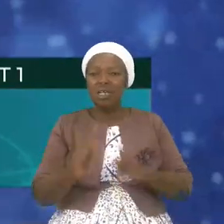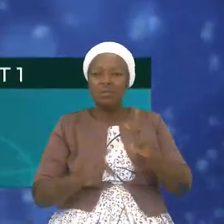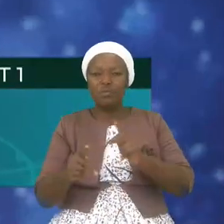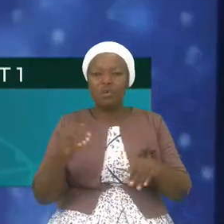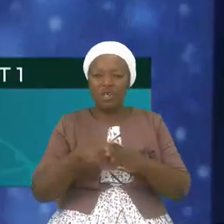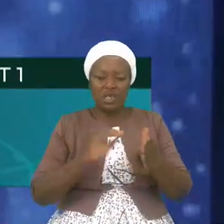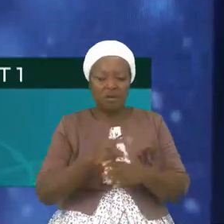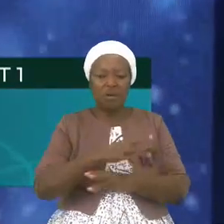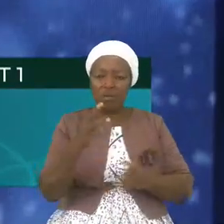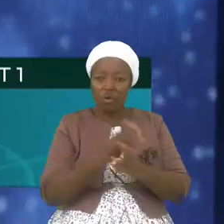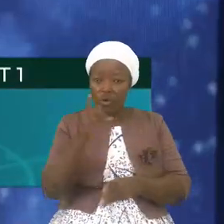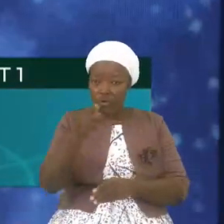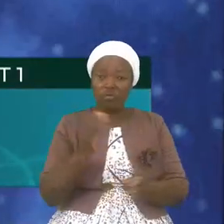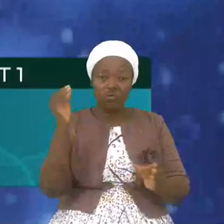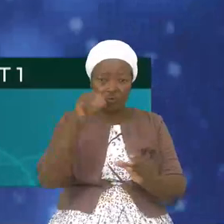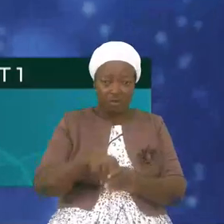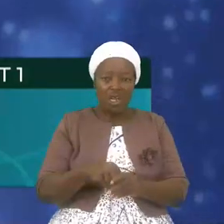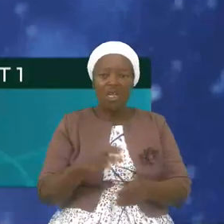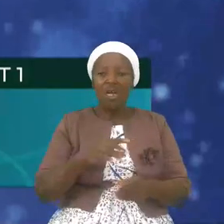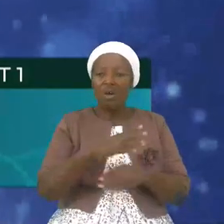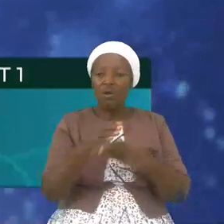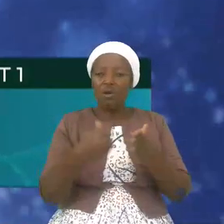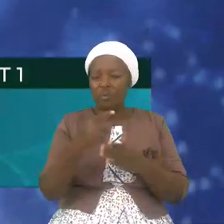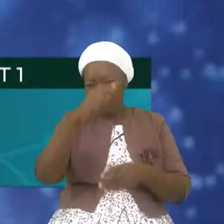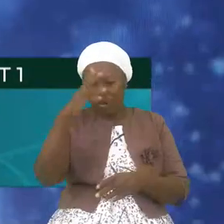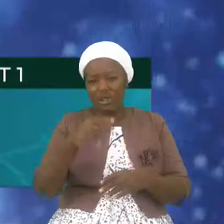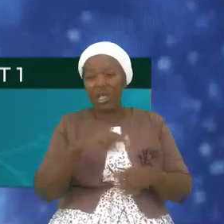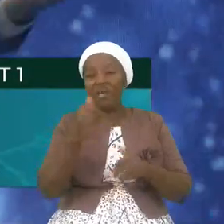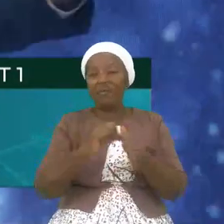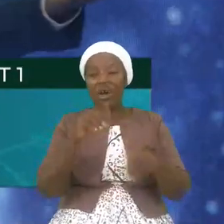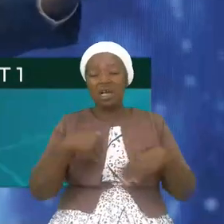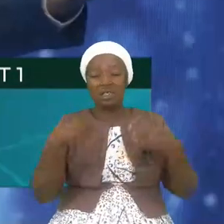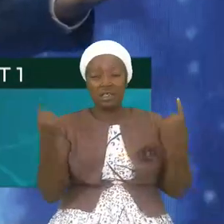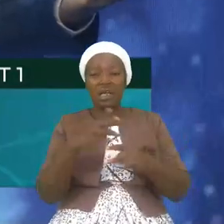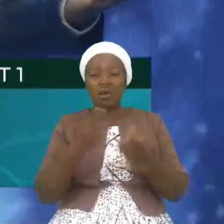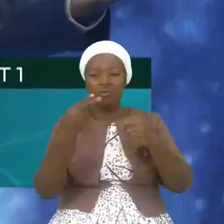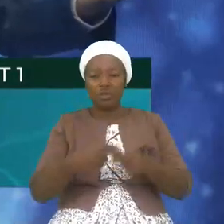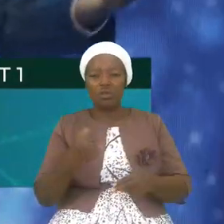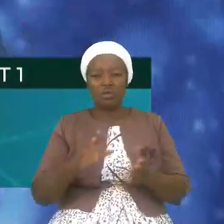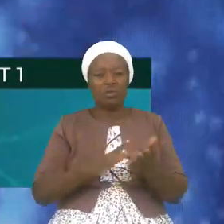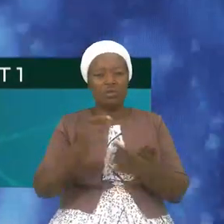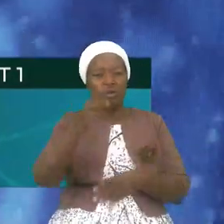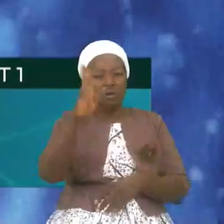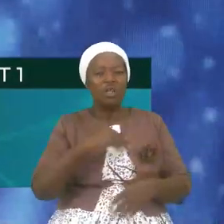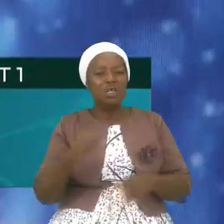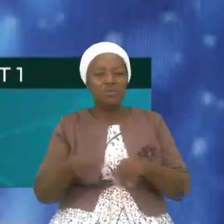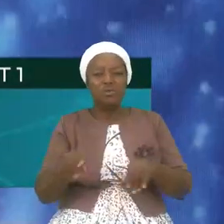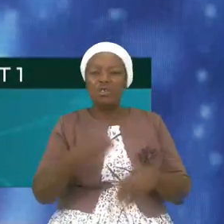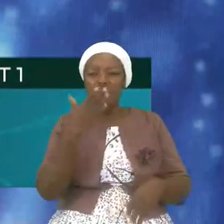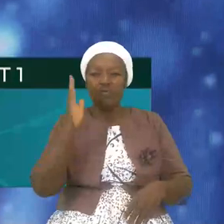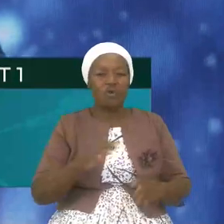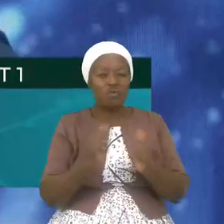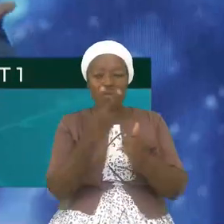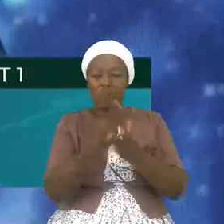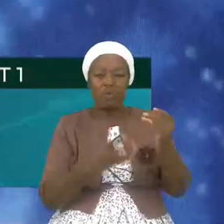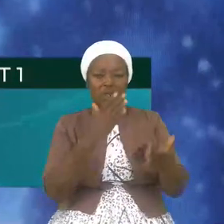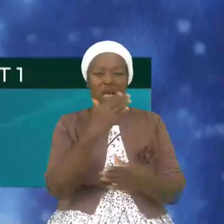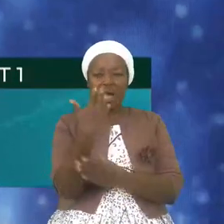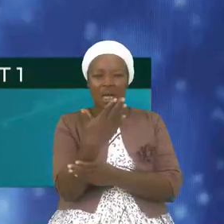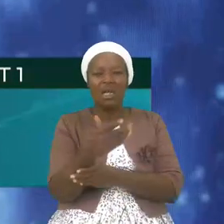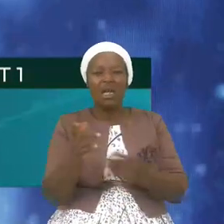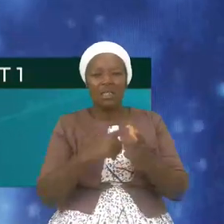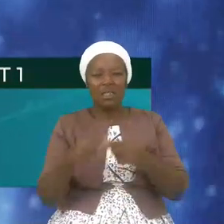Leurs mains sont habiles à faire le mal, les gens du monde, et toi aussi tu es inclus, car tous sont péchés, sont privés de la gloire de Dieu. Leurs